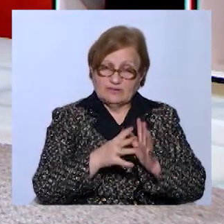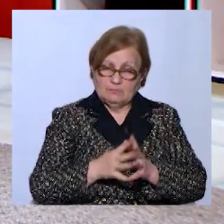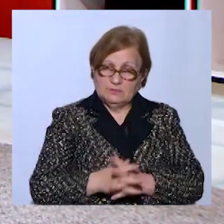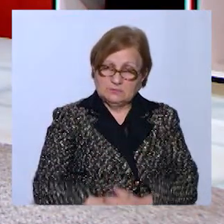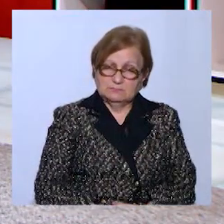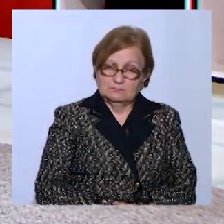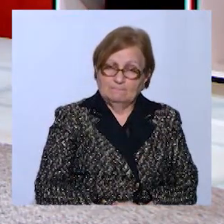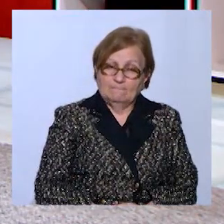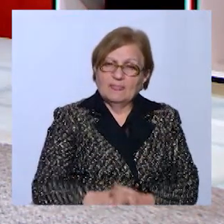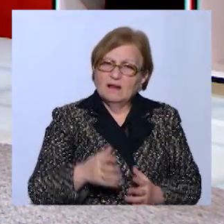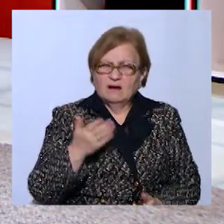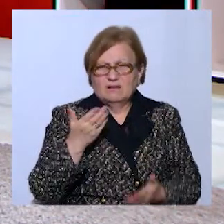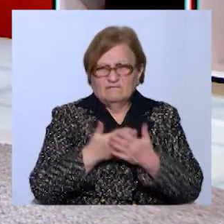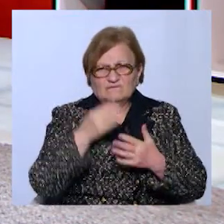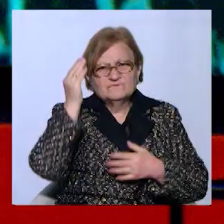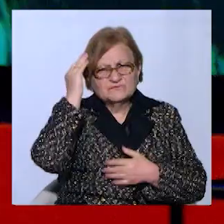58. თქვათ